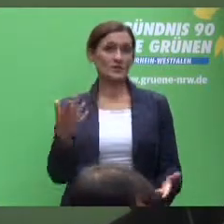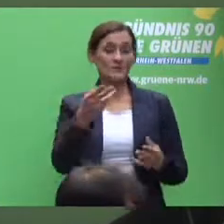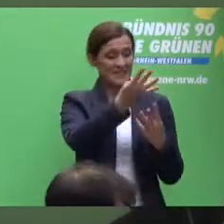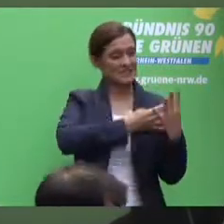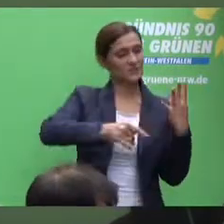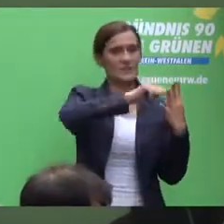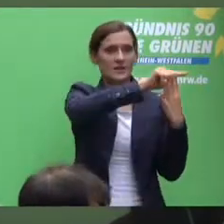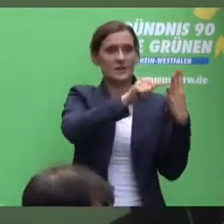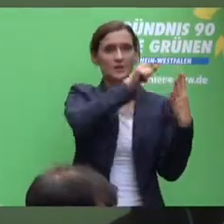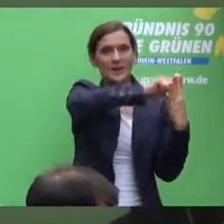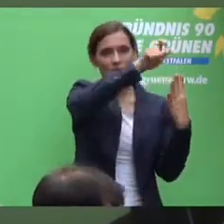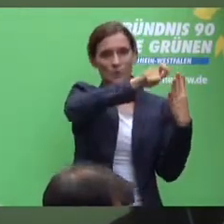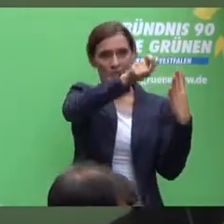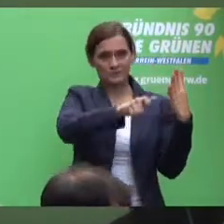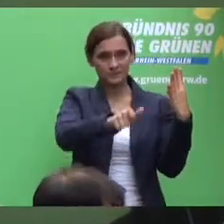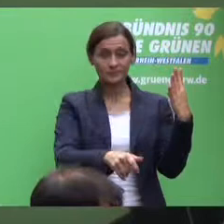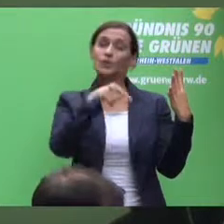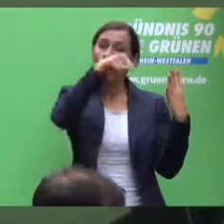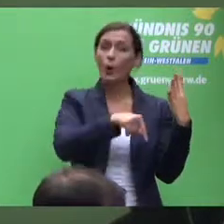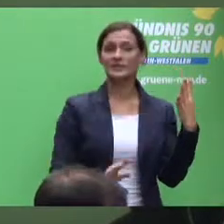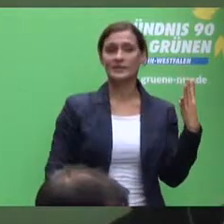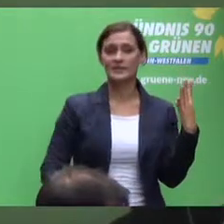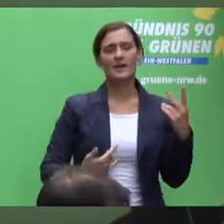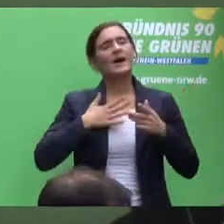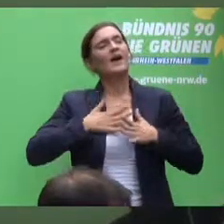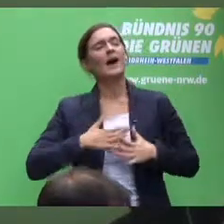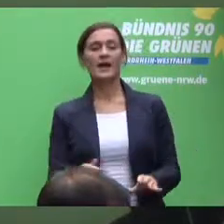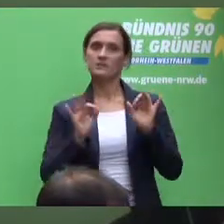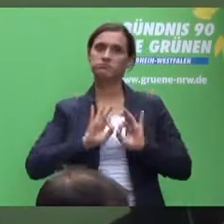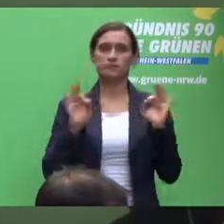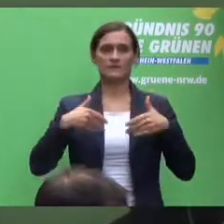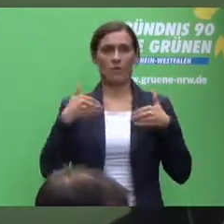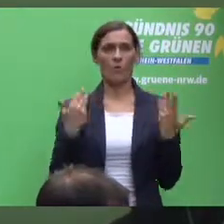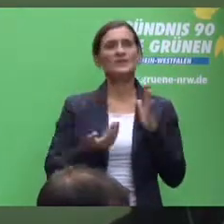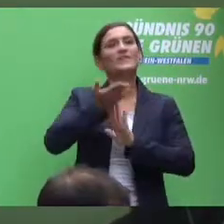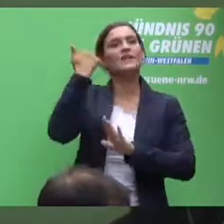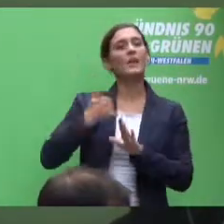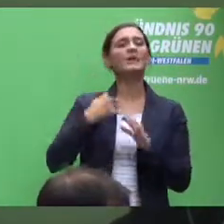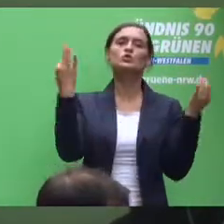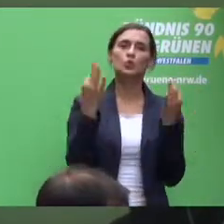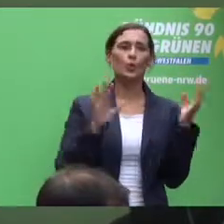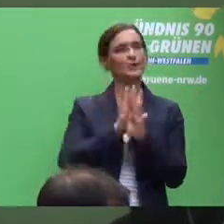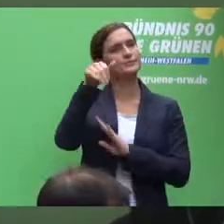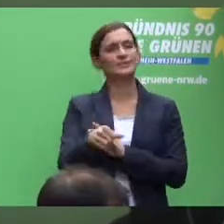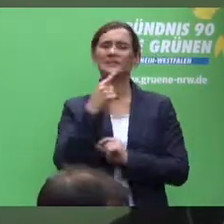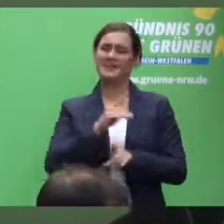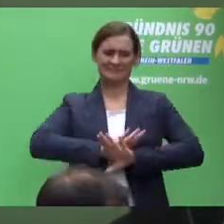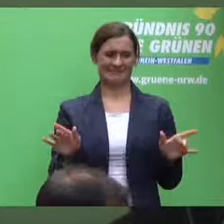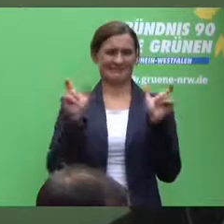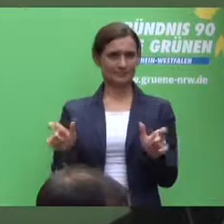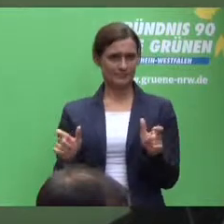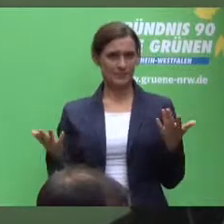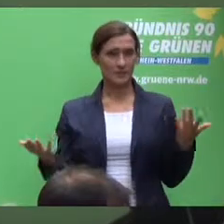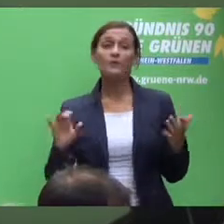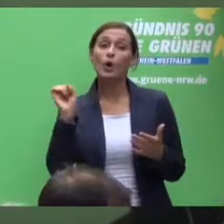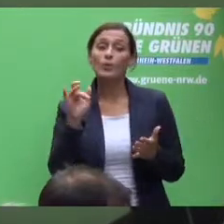Vieren, dass sie heute heilfroh sind, dass wir sie damals überstimmt haben. Ich unterstelle ihnen auch, dass sie